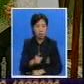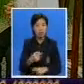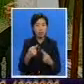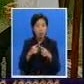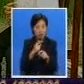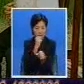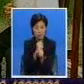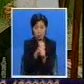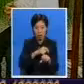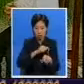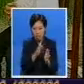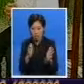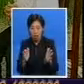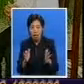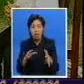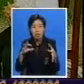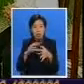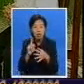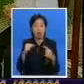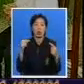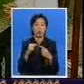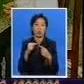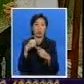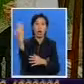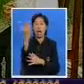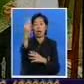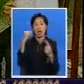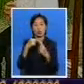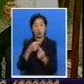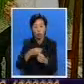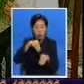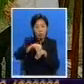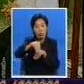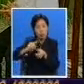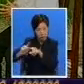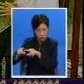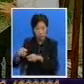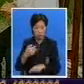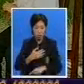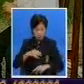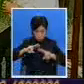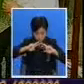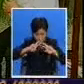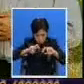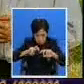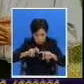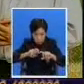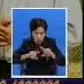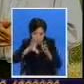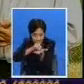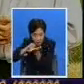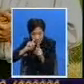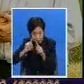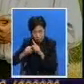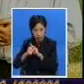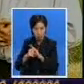ดโดยตัวฤดูกาลเพาะปลูก ครับ นะครับไปสำรวจแล้วเนี่ยเราก็พยายามที่จะตรวจสอบ ครับ นะครับตรวจสอบ